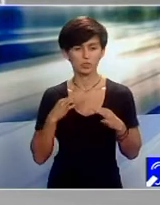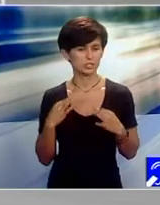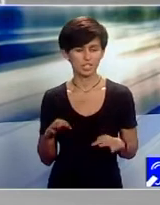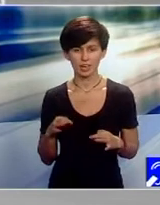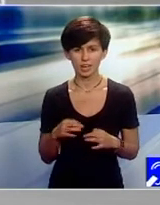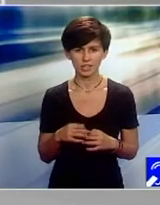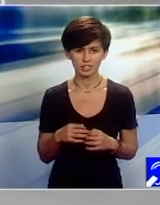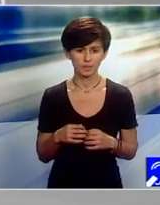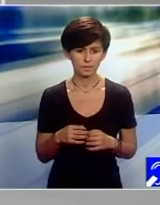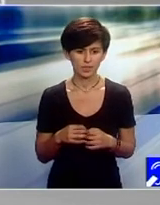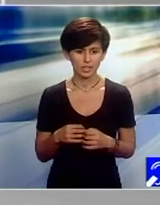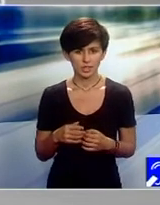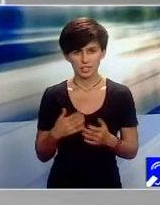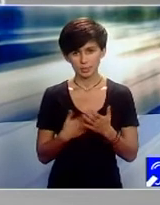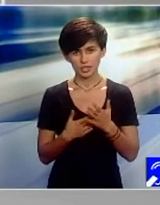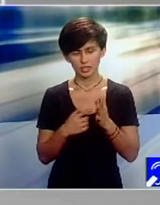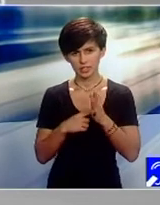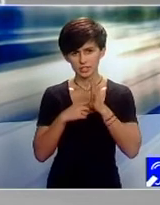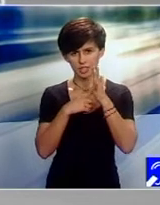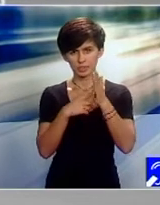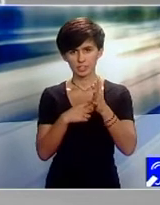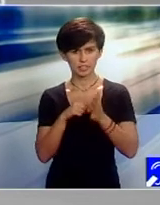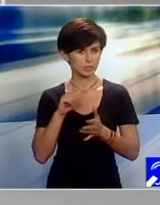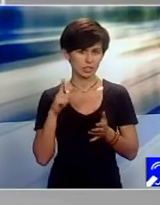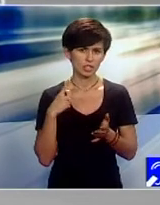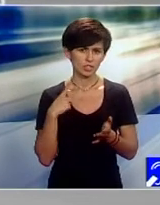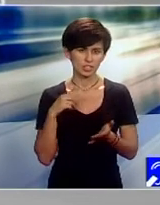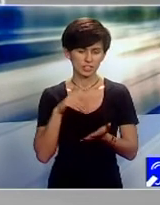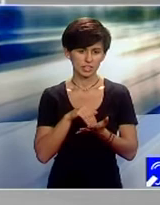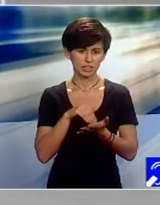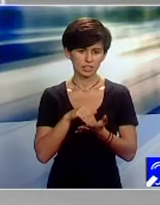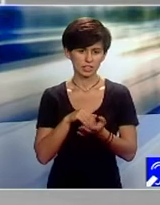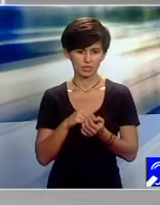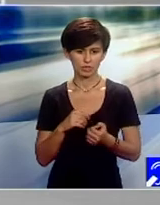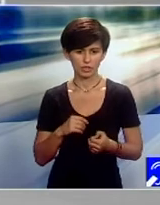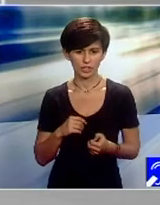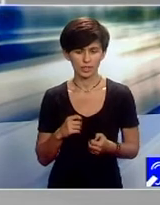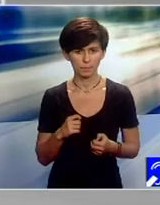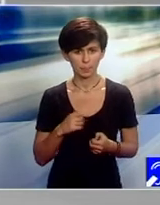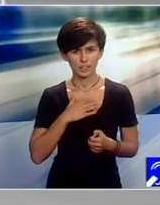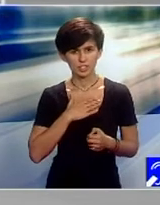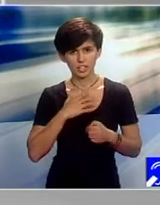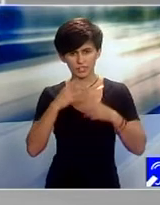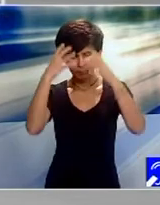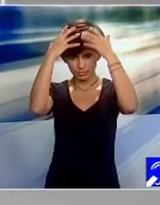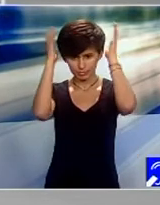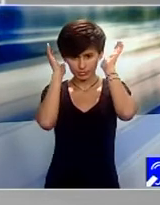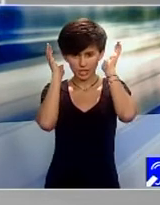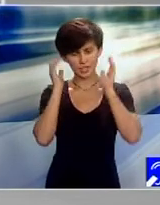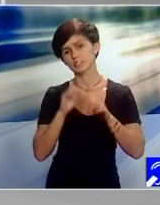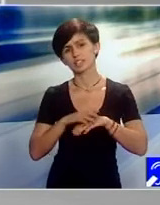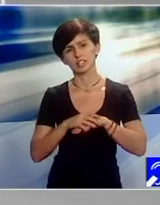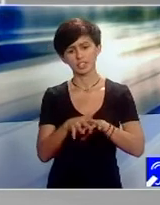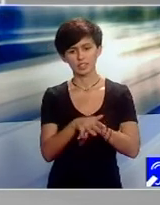baloane, ca să arătăm că nu e nevoie să purtăm cască, mănuși, să ne luăm